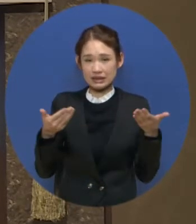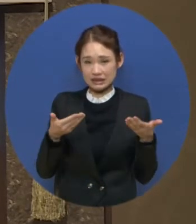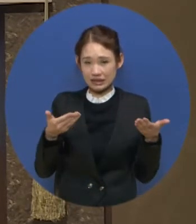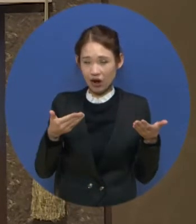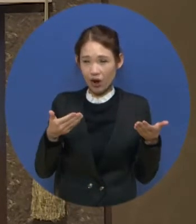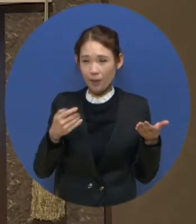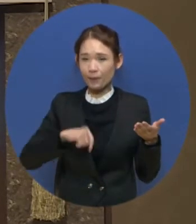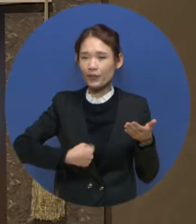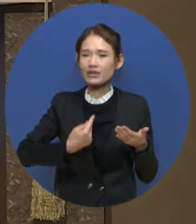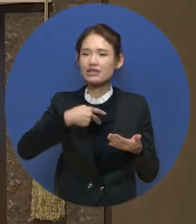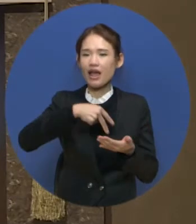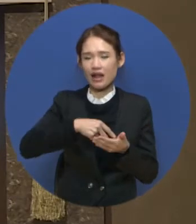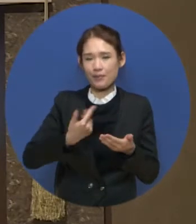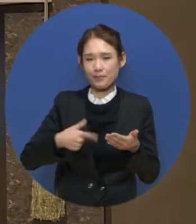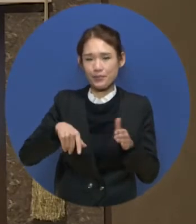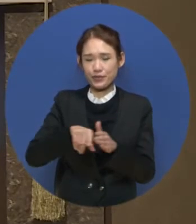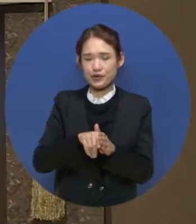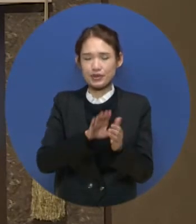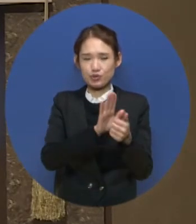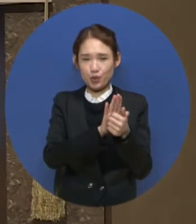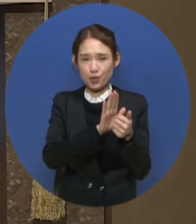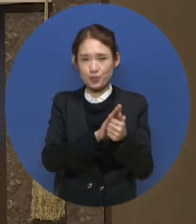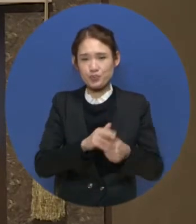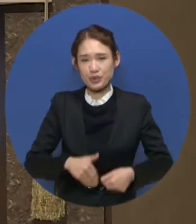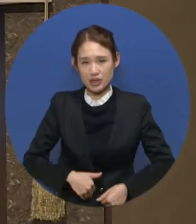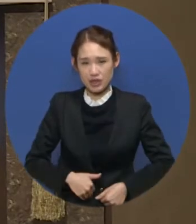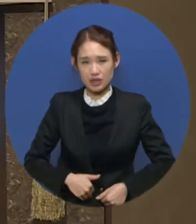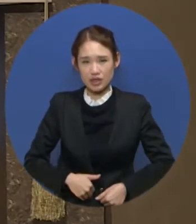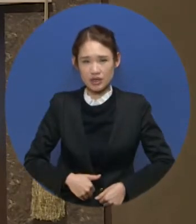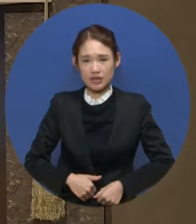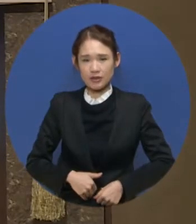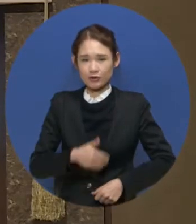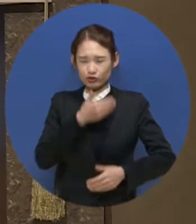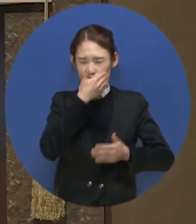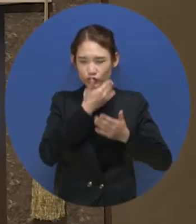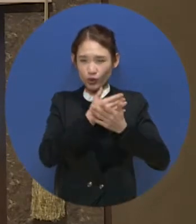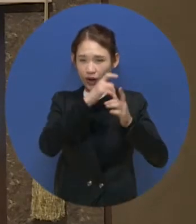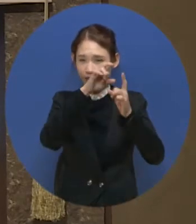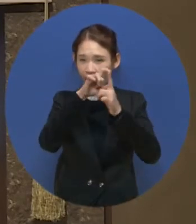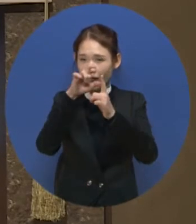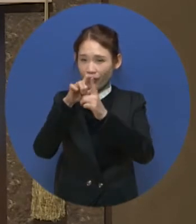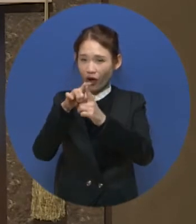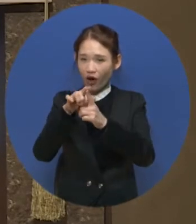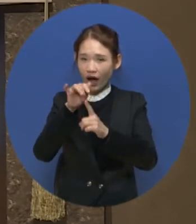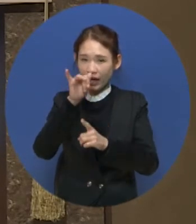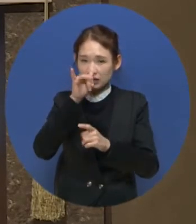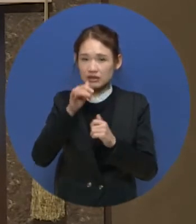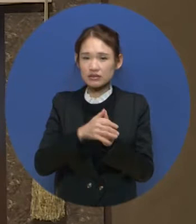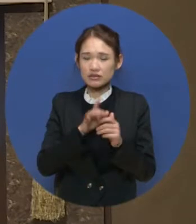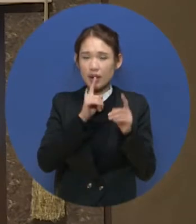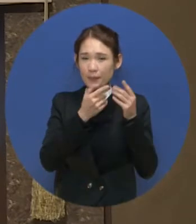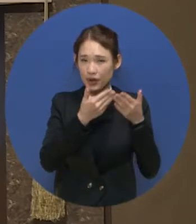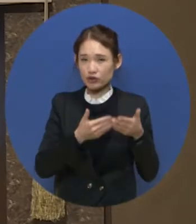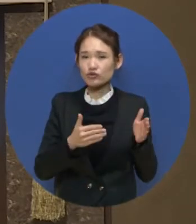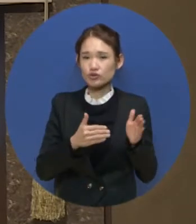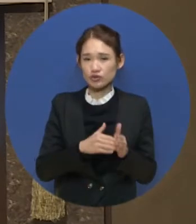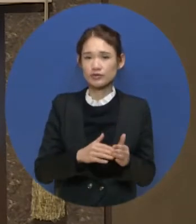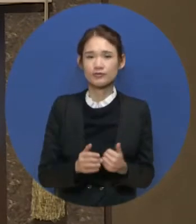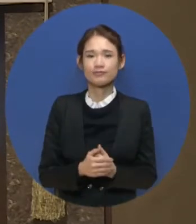이렇게 자립할 수 있게끔 지원해야 된다. 그래서 그 중요한 키워드가 이제 거기에 두 가지를 지금 아나운서님께서